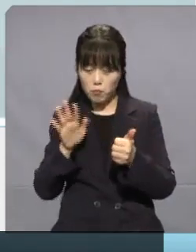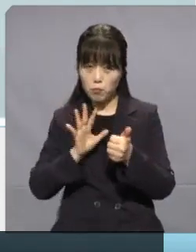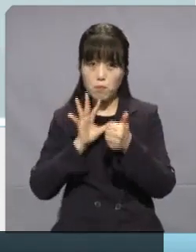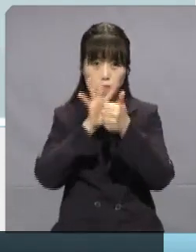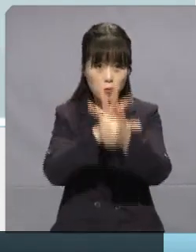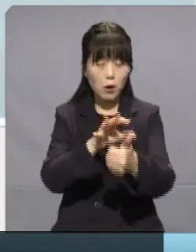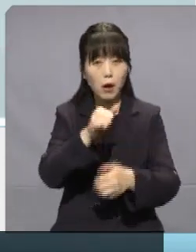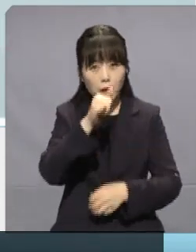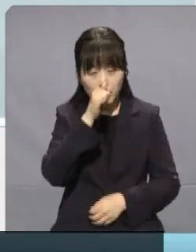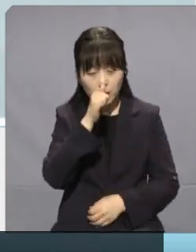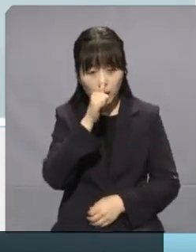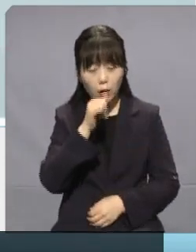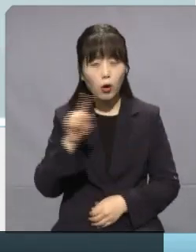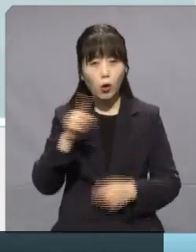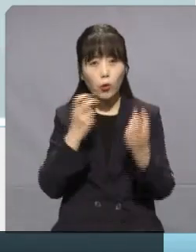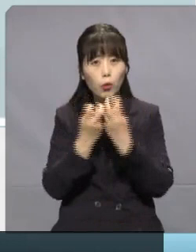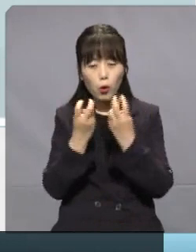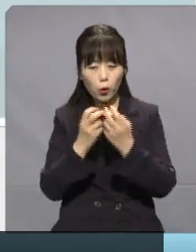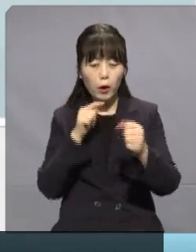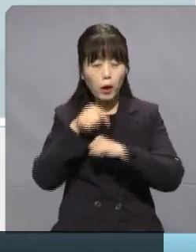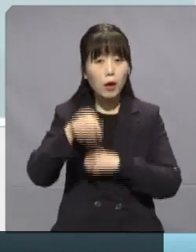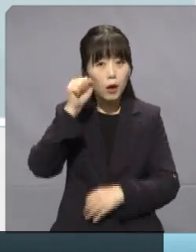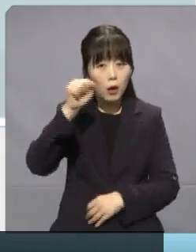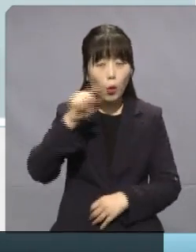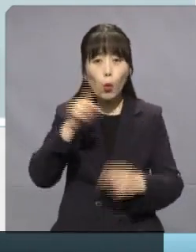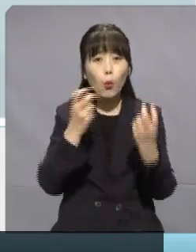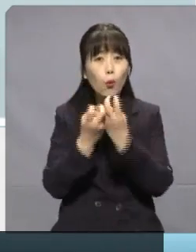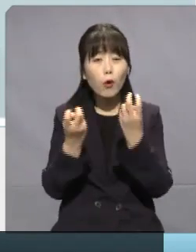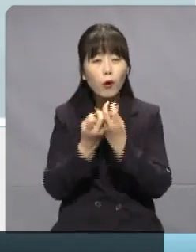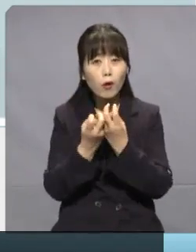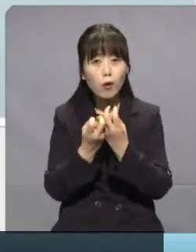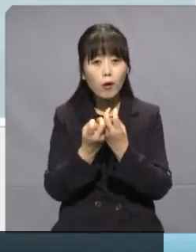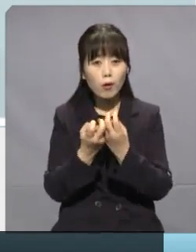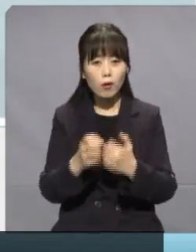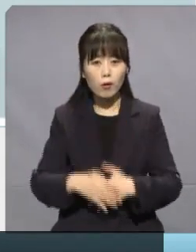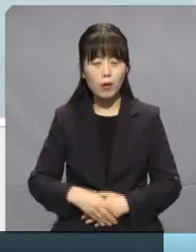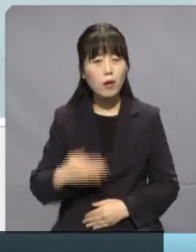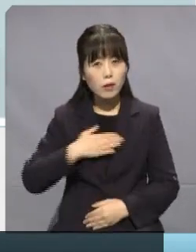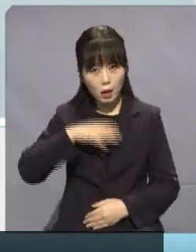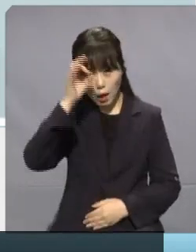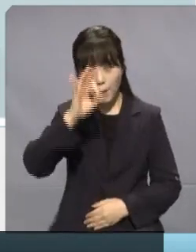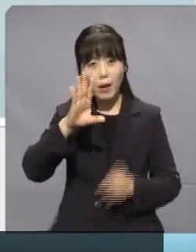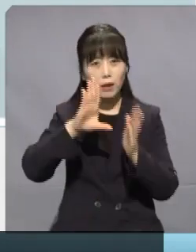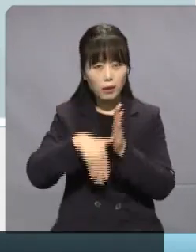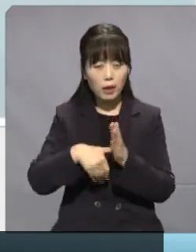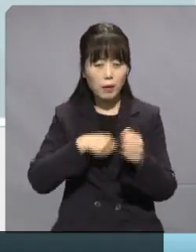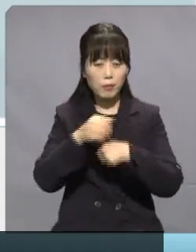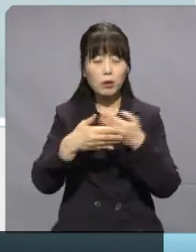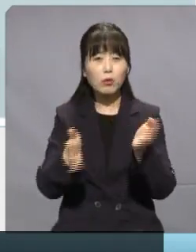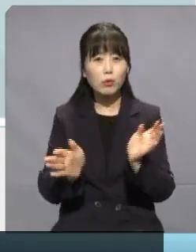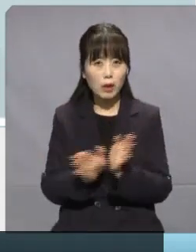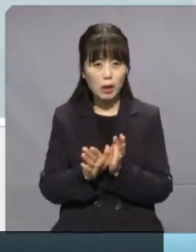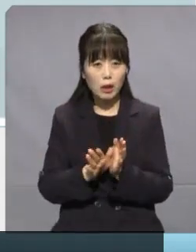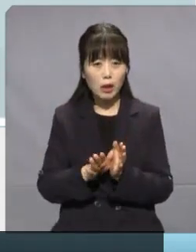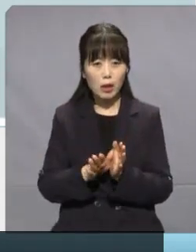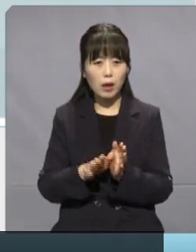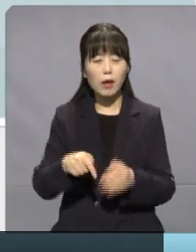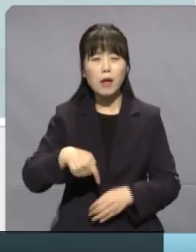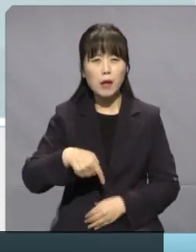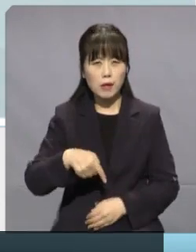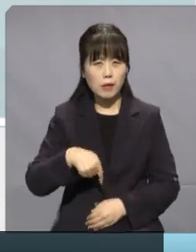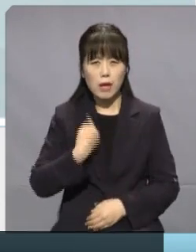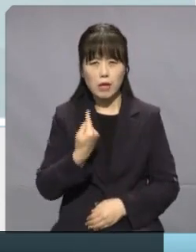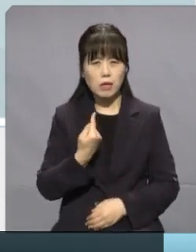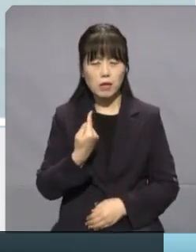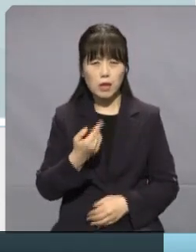그리고 또 장애 투쟁을 어떻게 나갈 것이냐 제가 보기로는요 이건 민주당이 자신이 무덤을 자신들이 파는